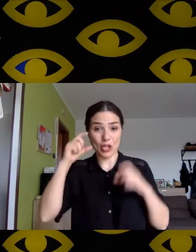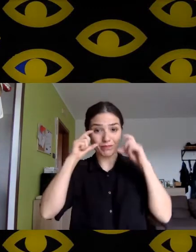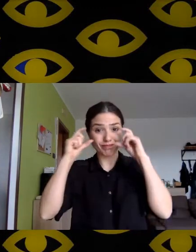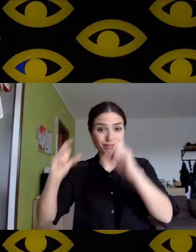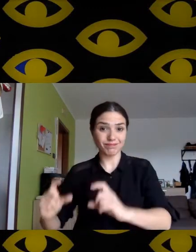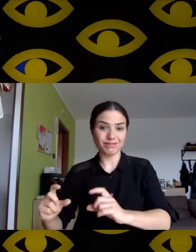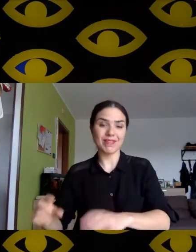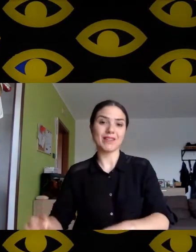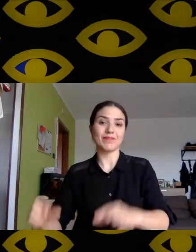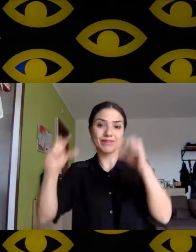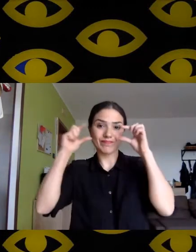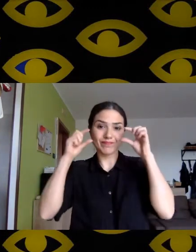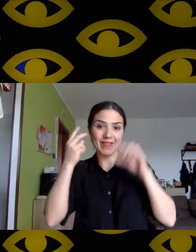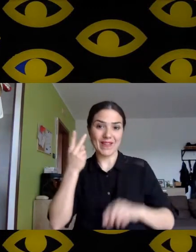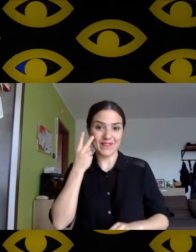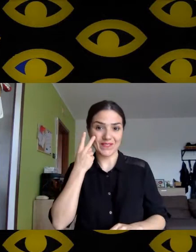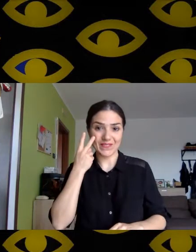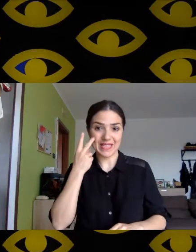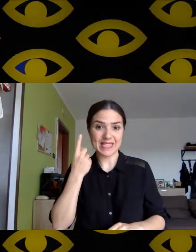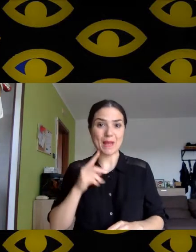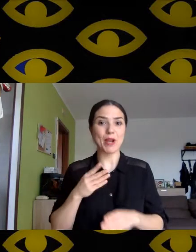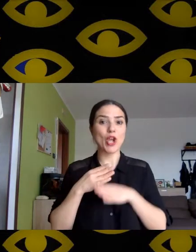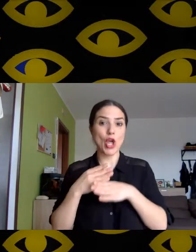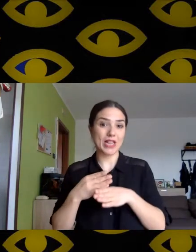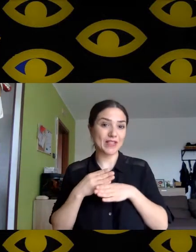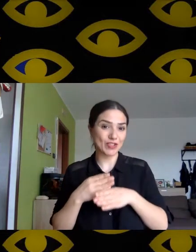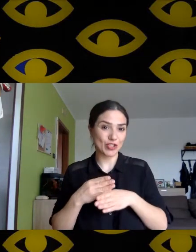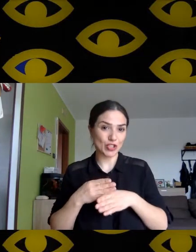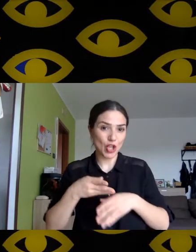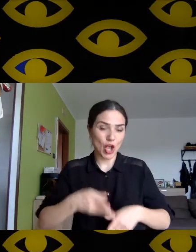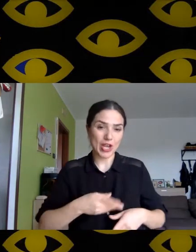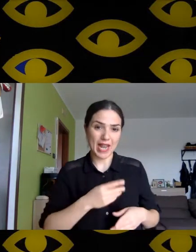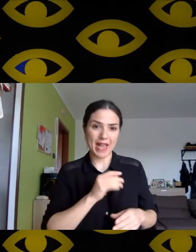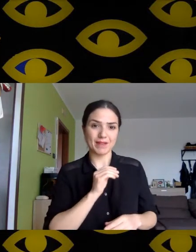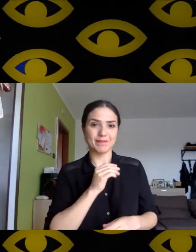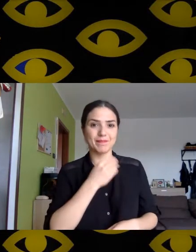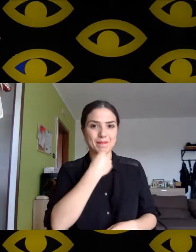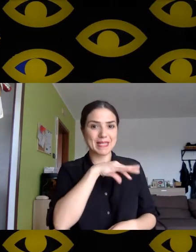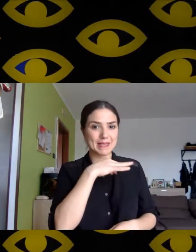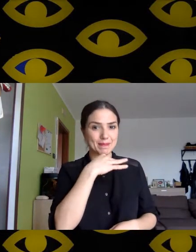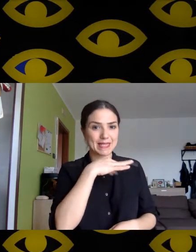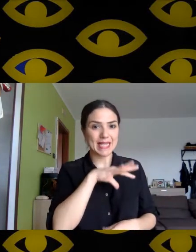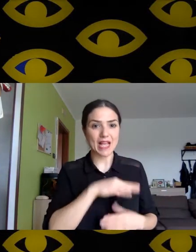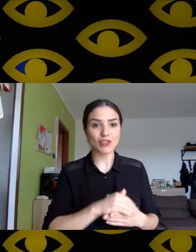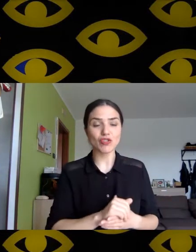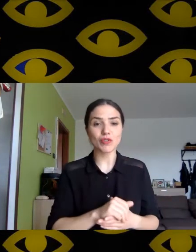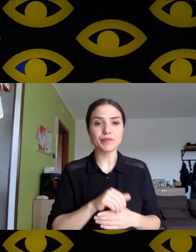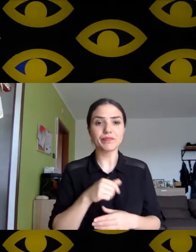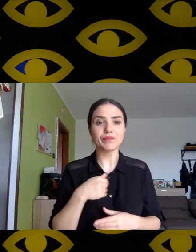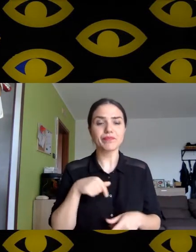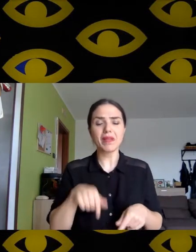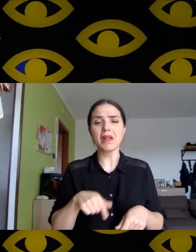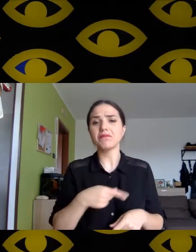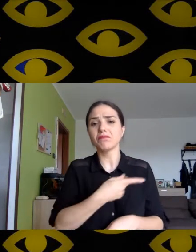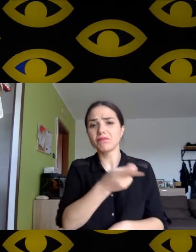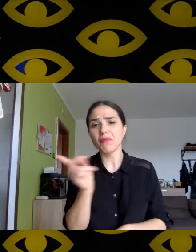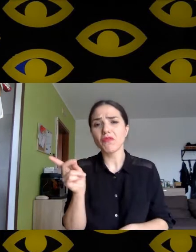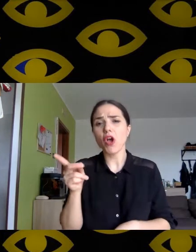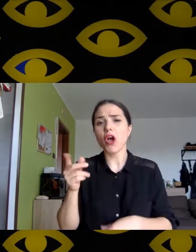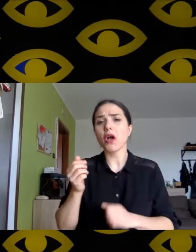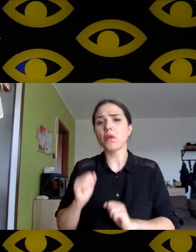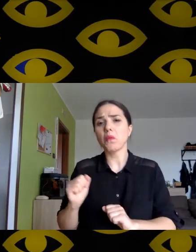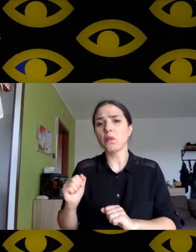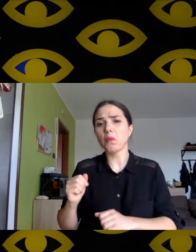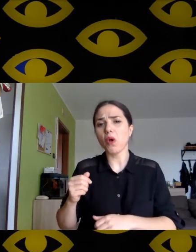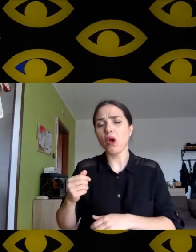questa operazione di condivisione. E nel frattempo, come vi dicevo, potete cominciare a